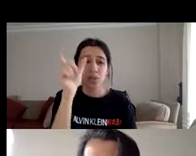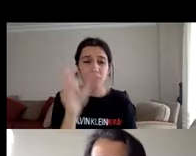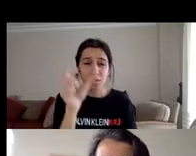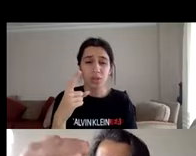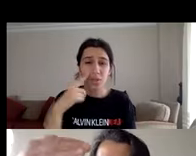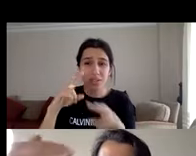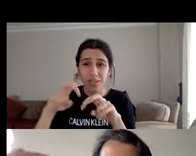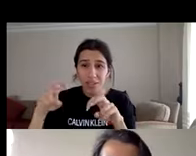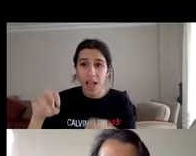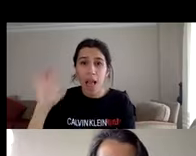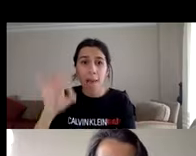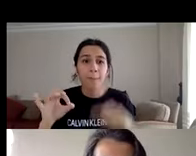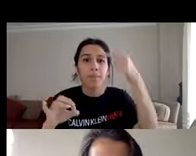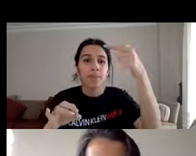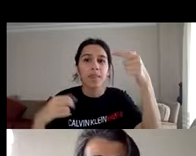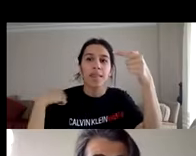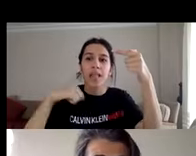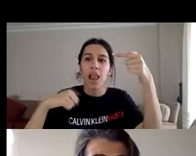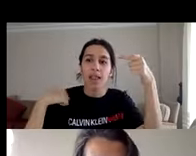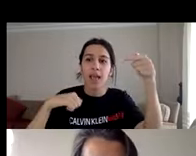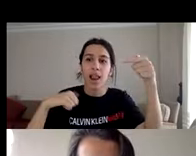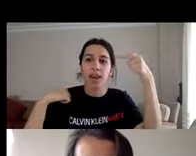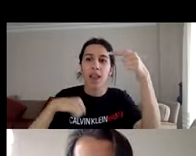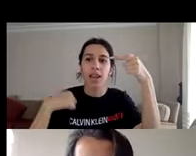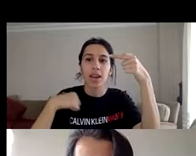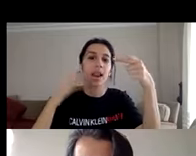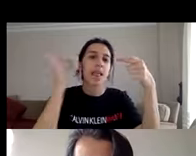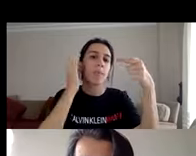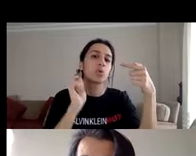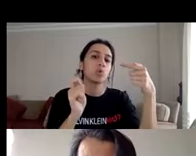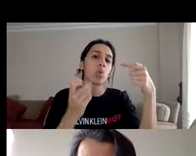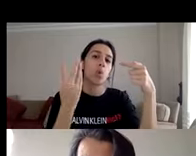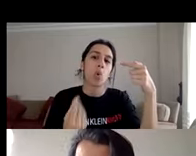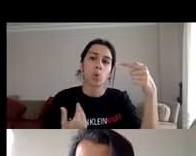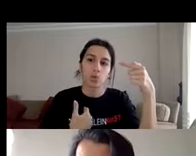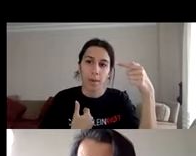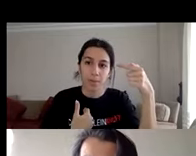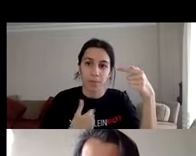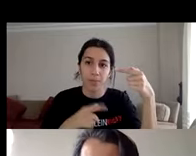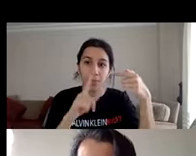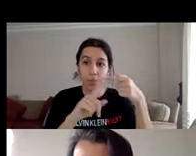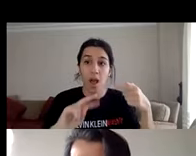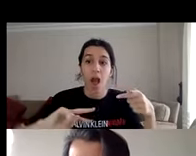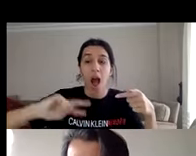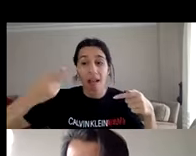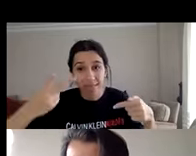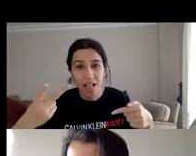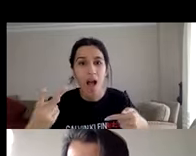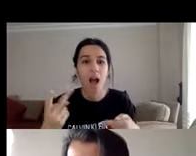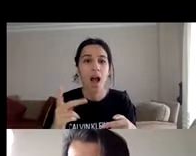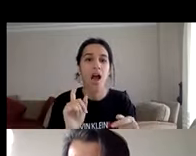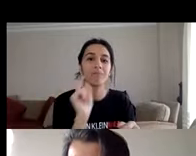sayfada sayfanın başındaki bu linkleri tekrar eden linkleri dinlemek durumunda kalacağım. Bunları atla doğrudan içeriye geç gibi bir